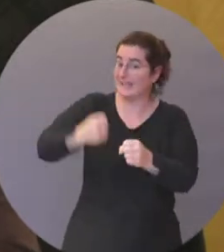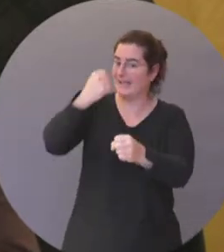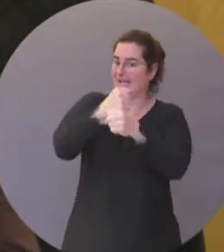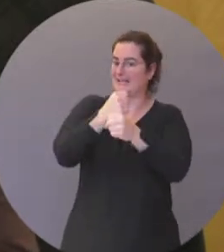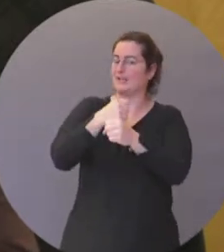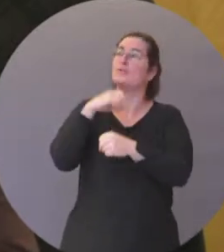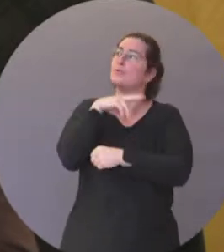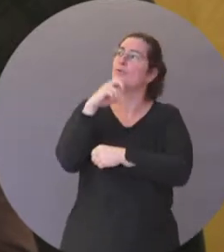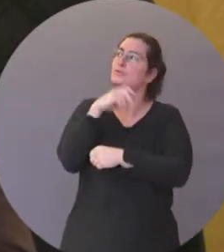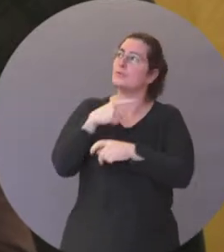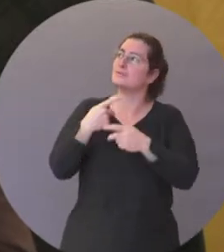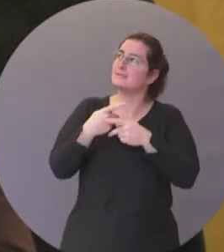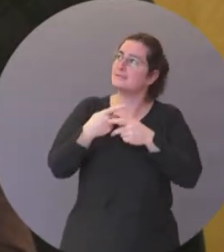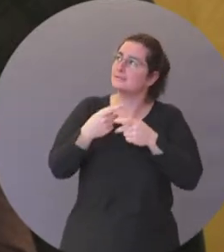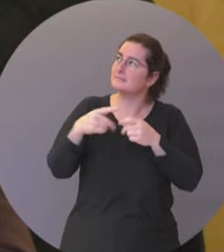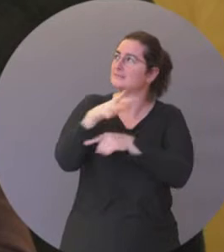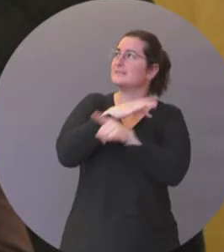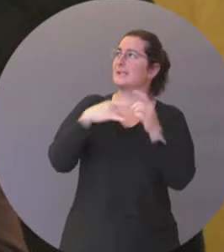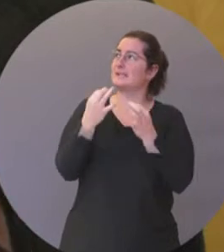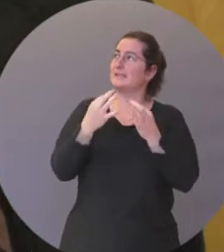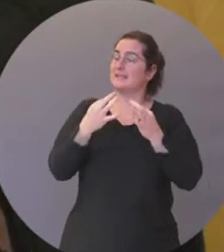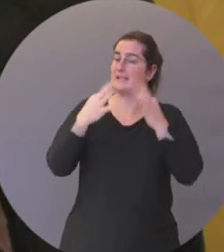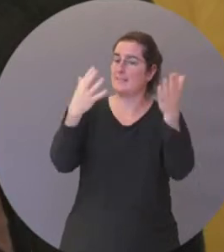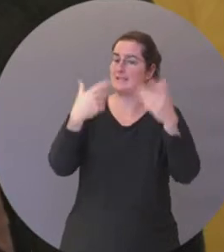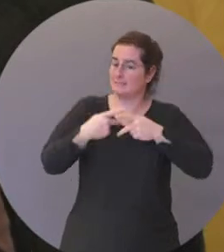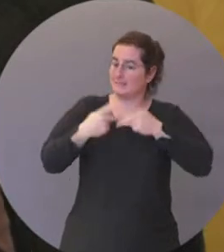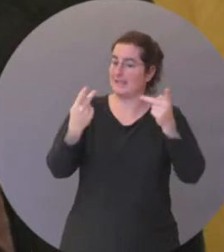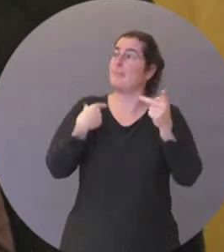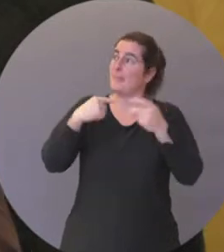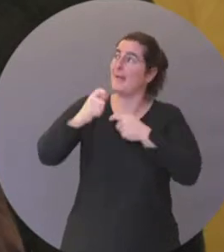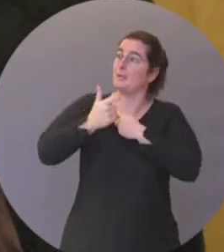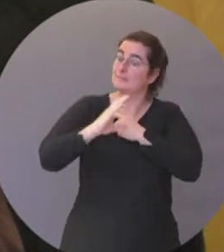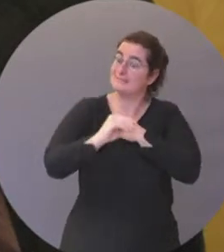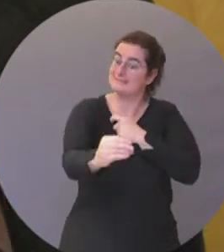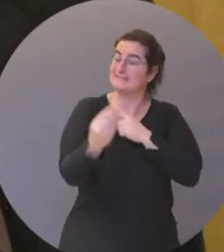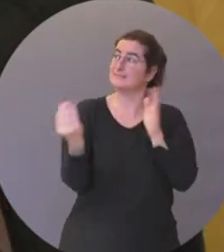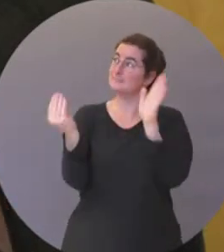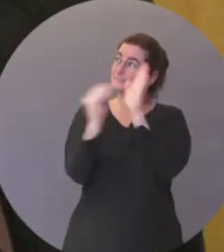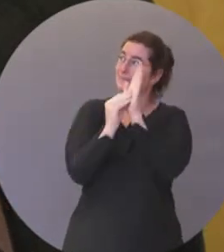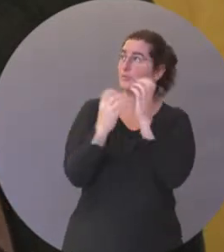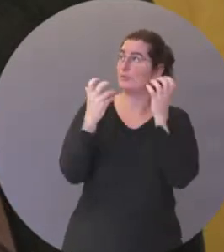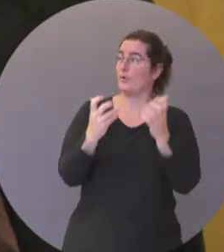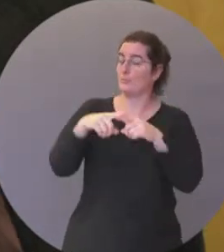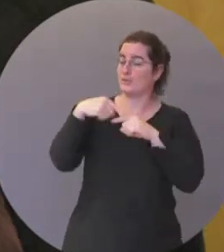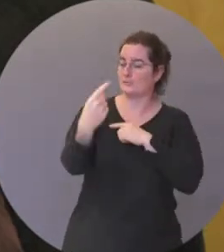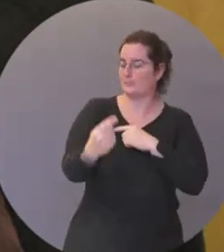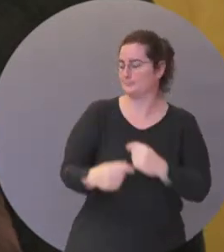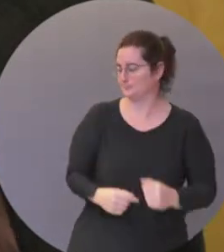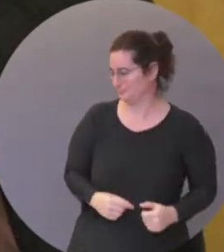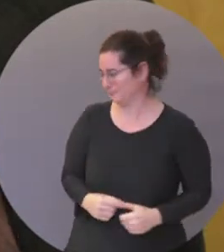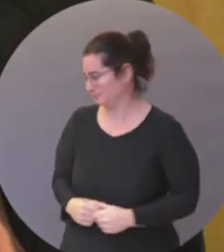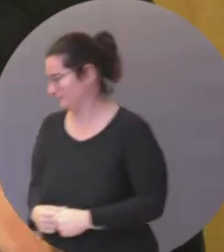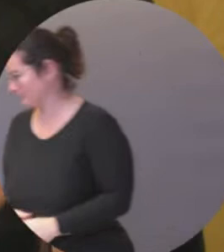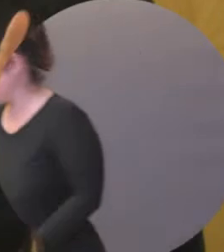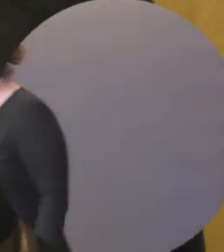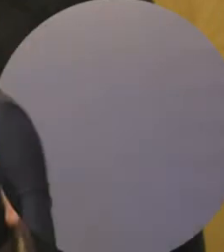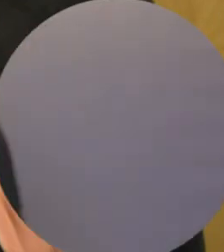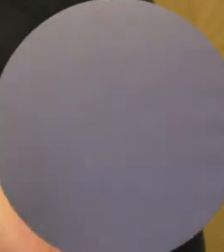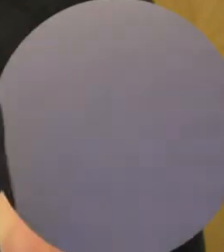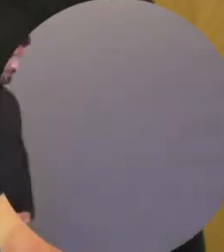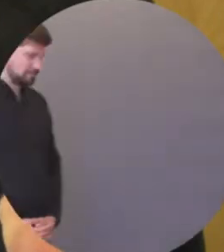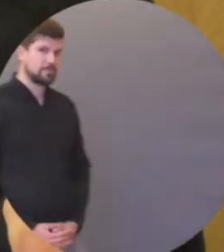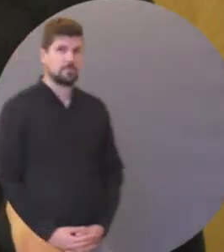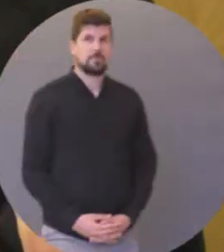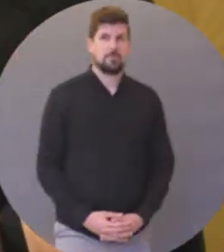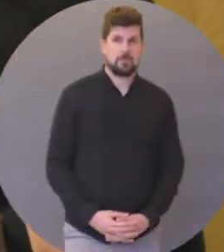qui pourrait à mon avis être très utile aussi nos marins et une petite précision monsieur roche en Gironde le slim